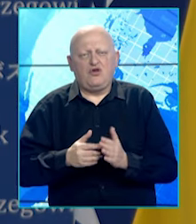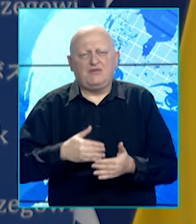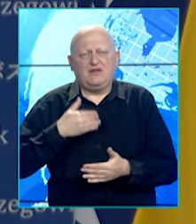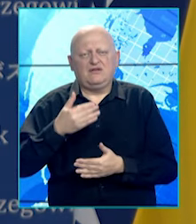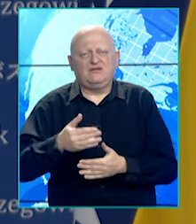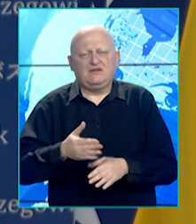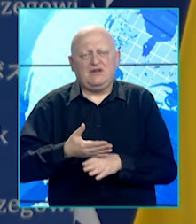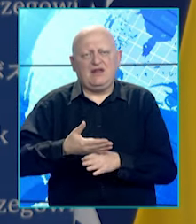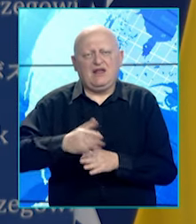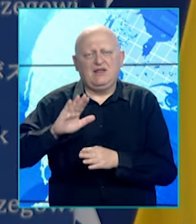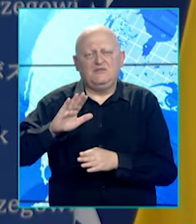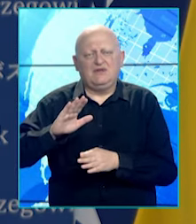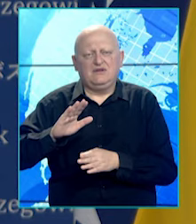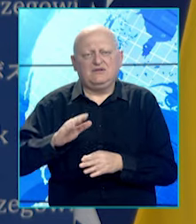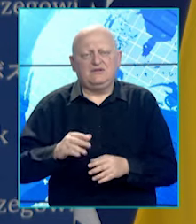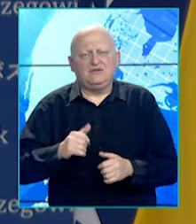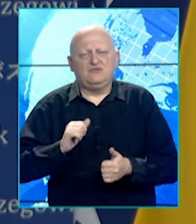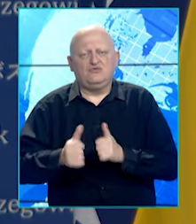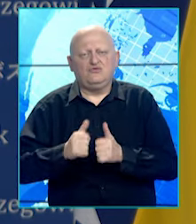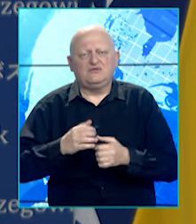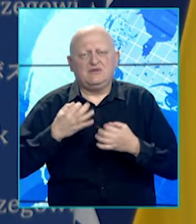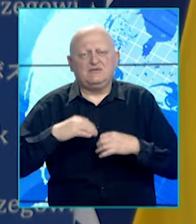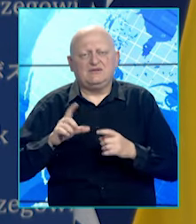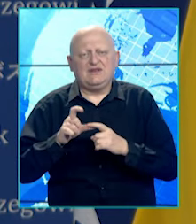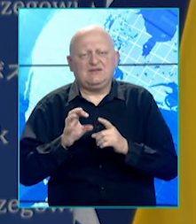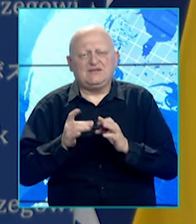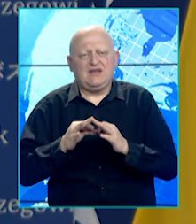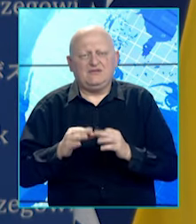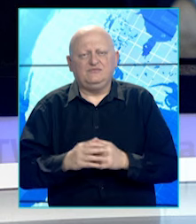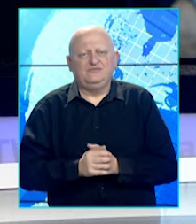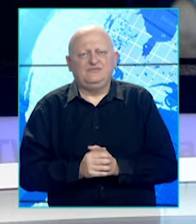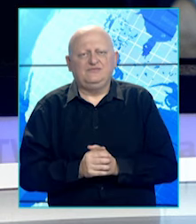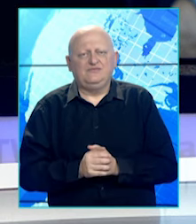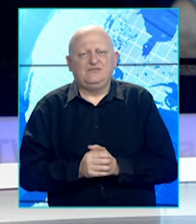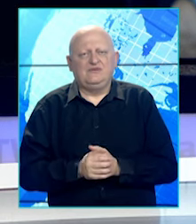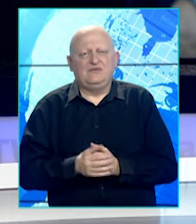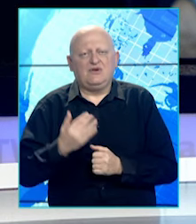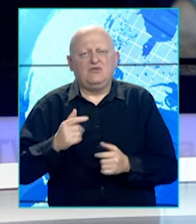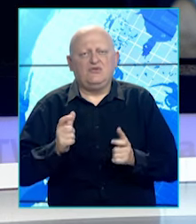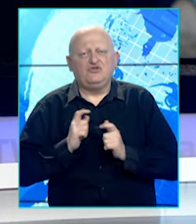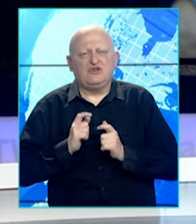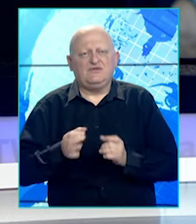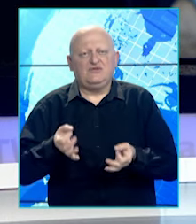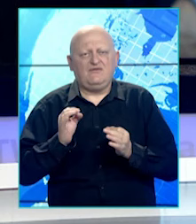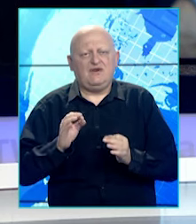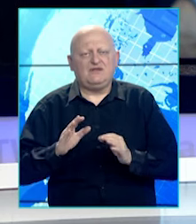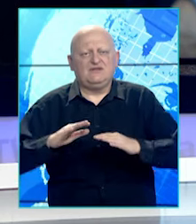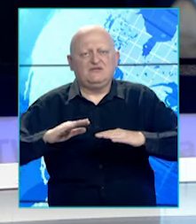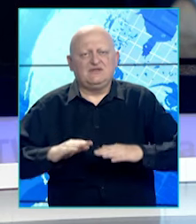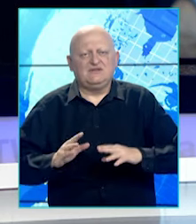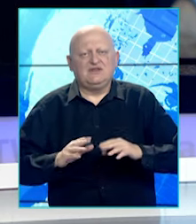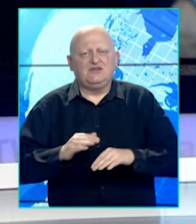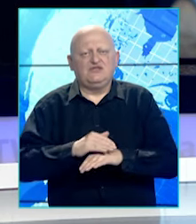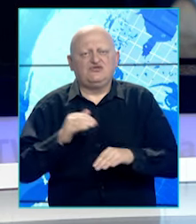nakon eliminacije iz utrke za predsjednika stranke Demokratske akcije. Iako je bilo očekivano